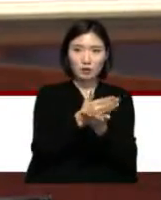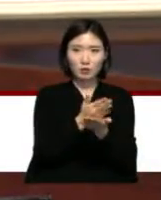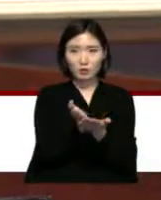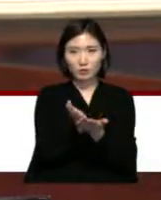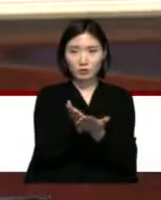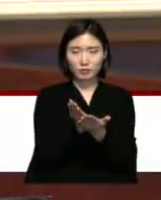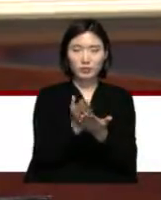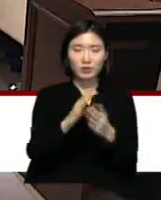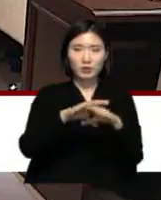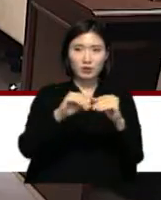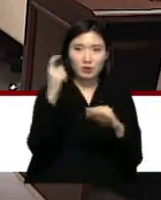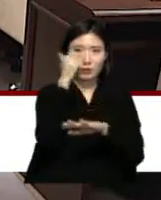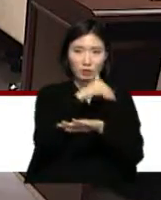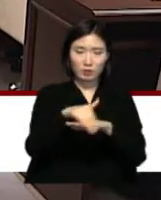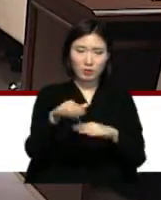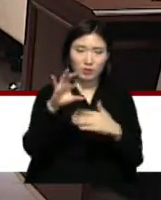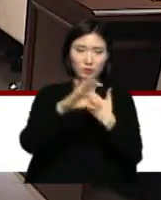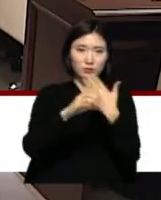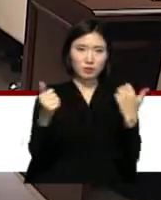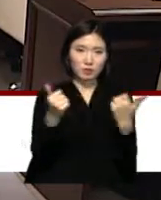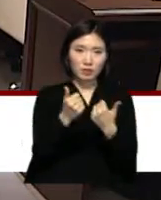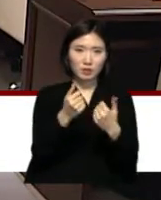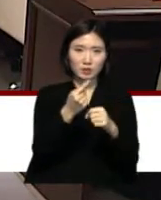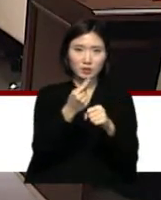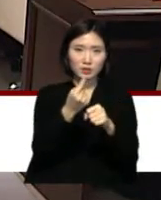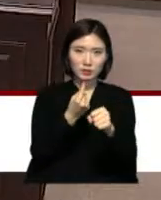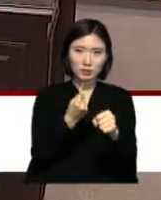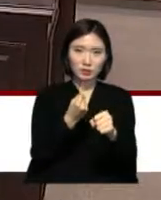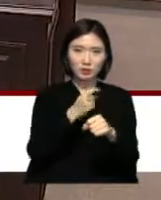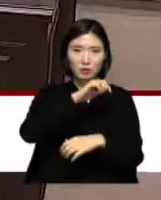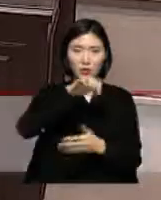예정입니다. 특히 이번 임시회에선 지난해